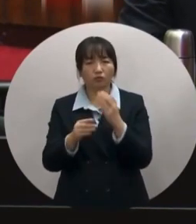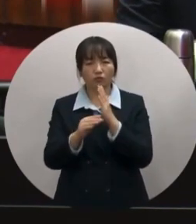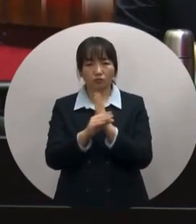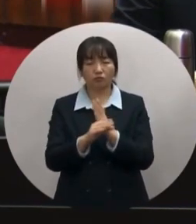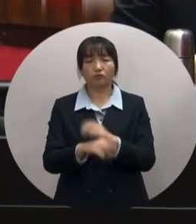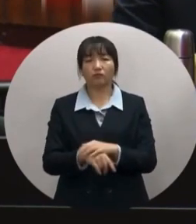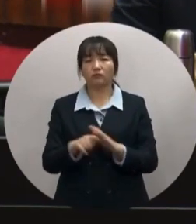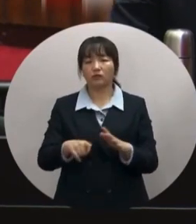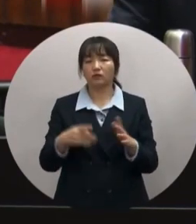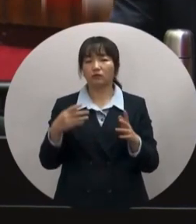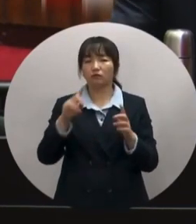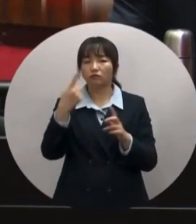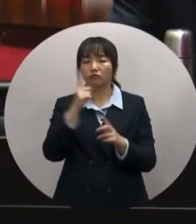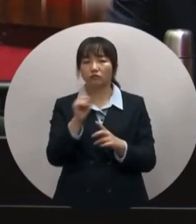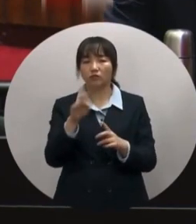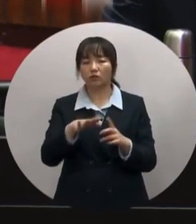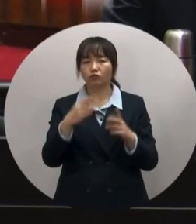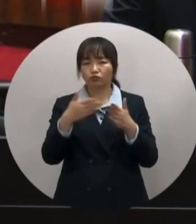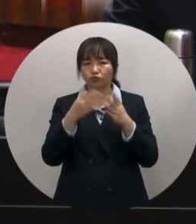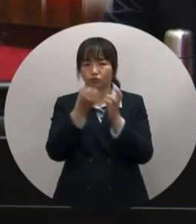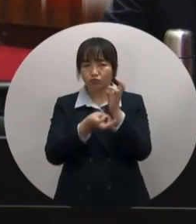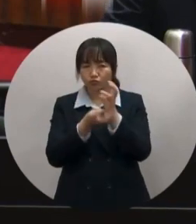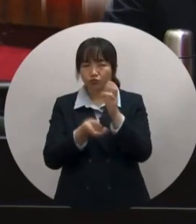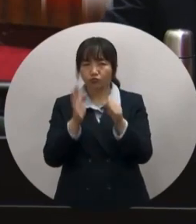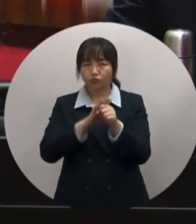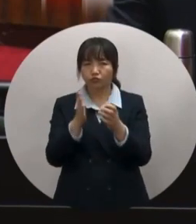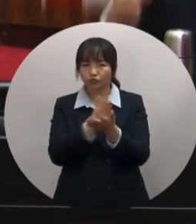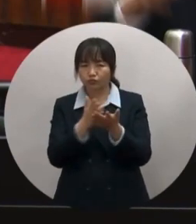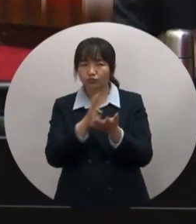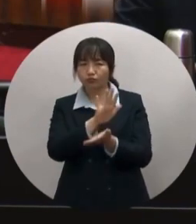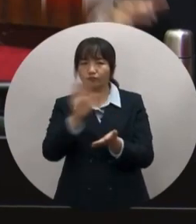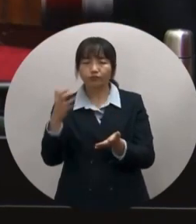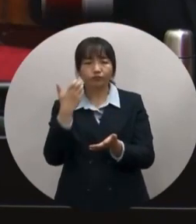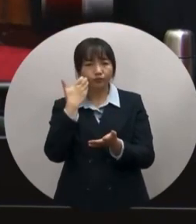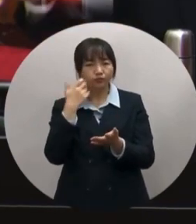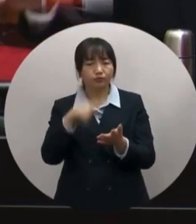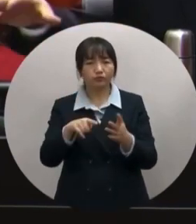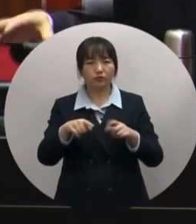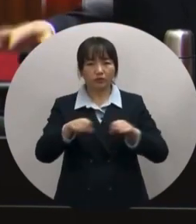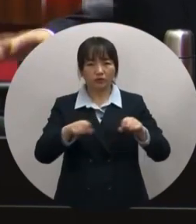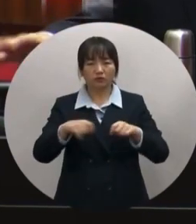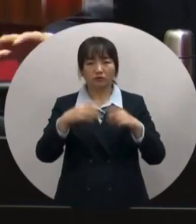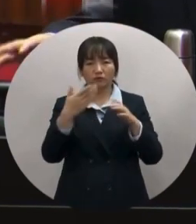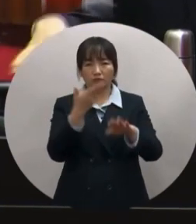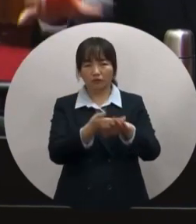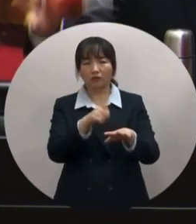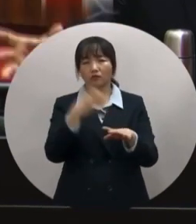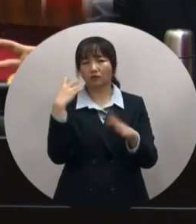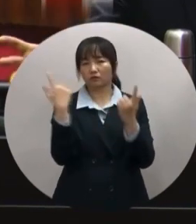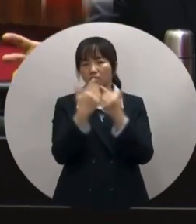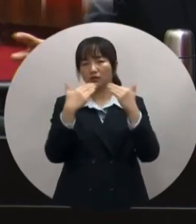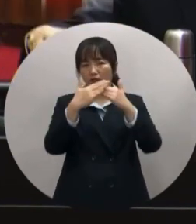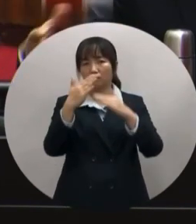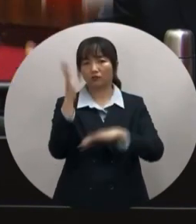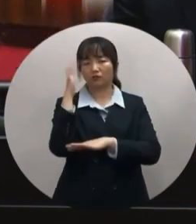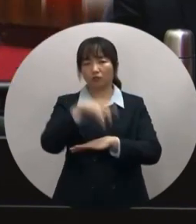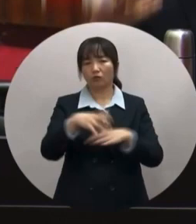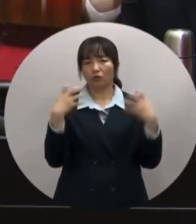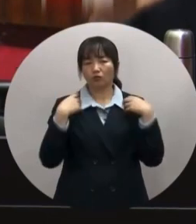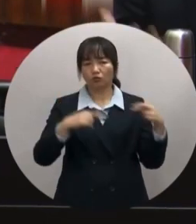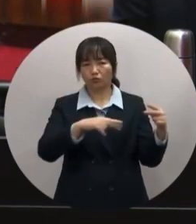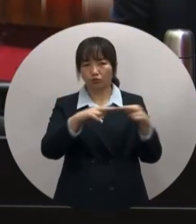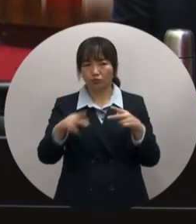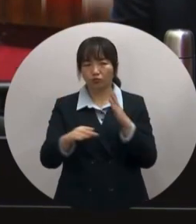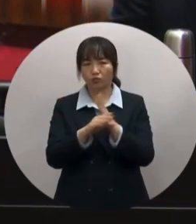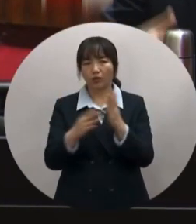還有在進一步的補充釐清所以整個案現在在新北市政府修正在整個